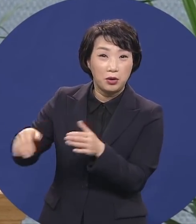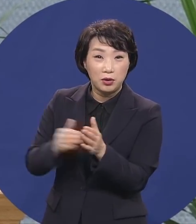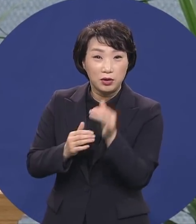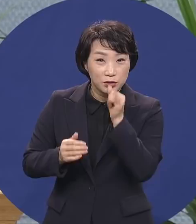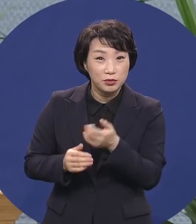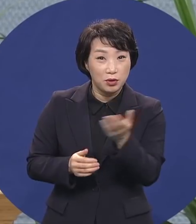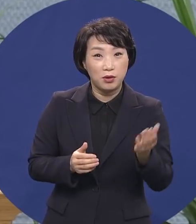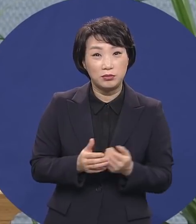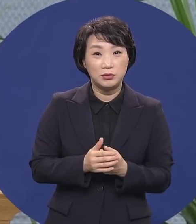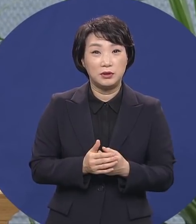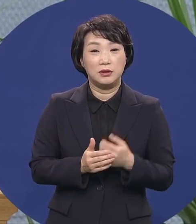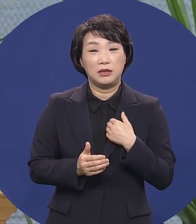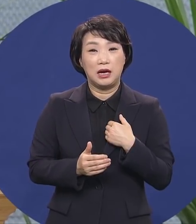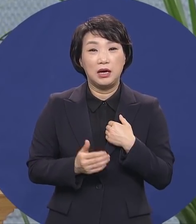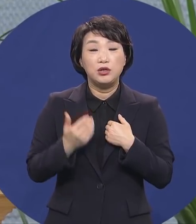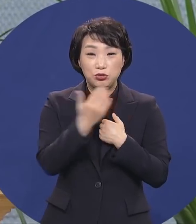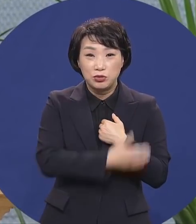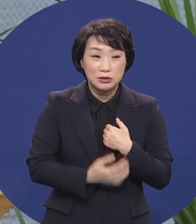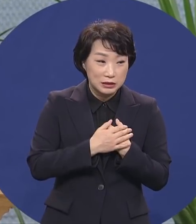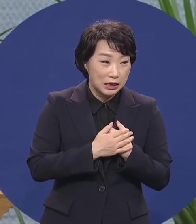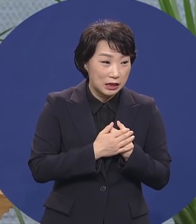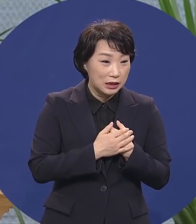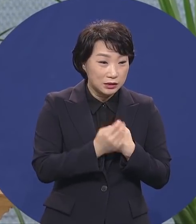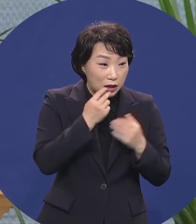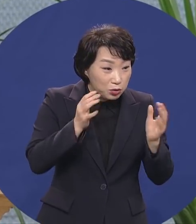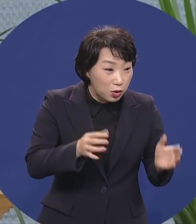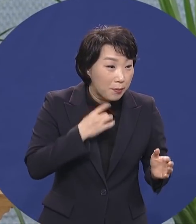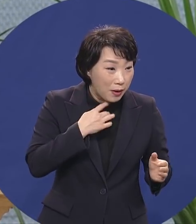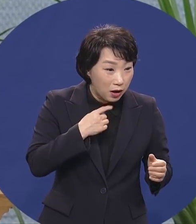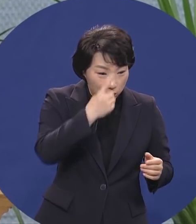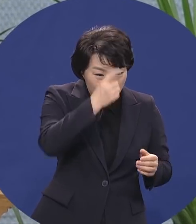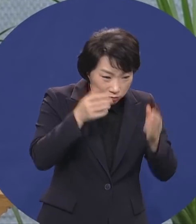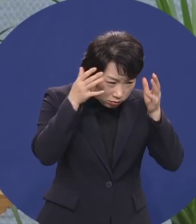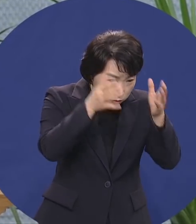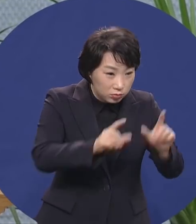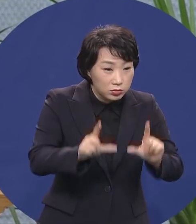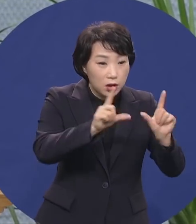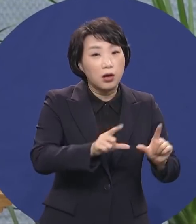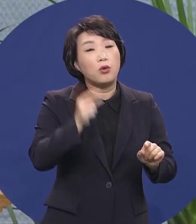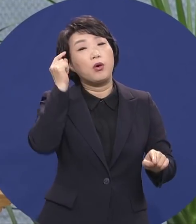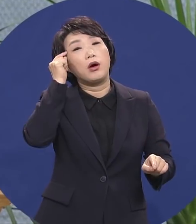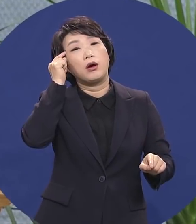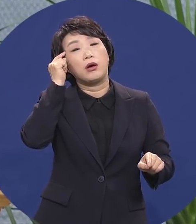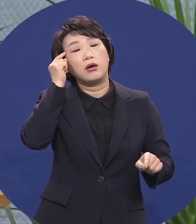박쳐놓고, 그리고 육신의 때만 고집하고 사느냐? 시험 들어서.